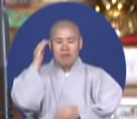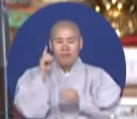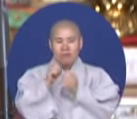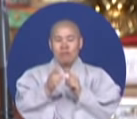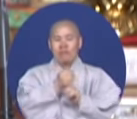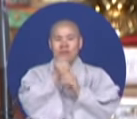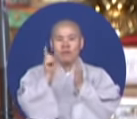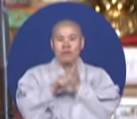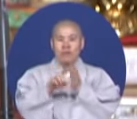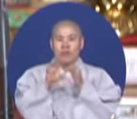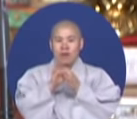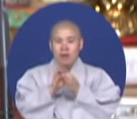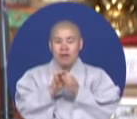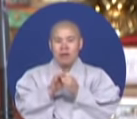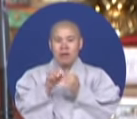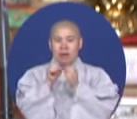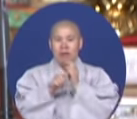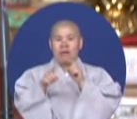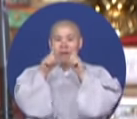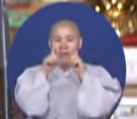한국불교의 가람,